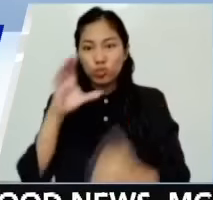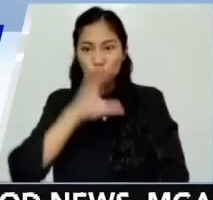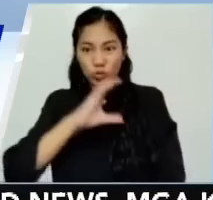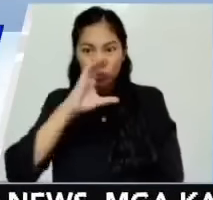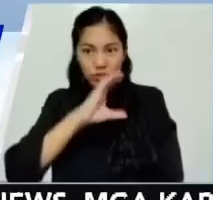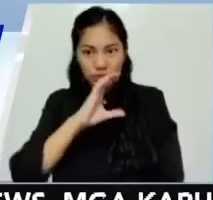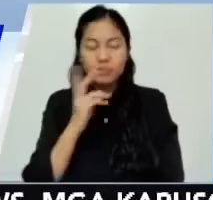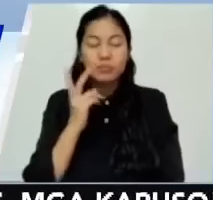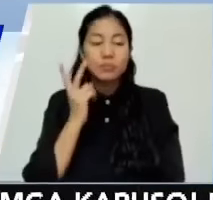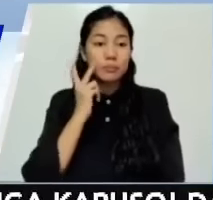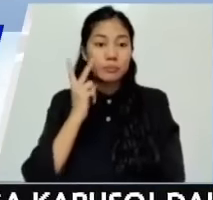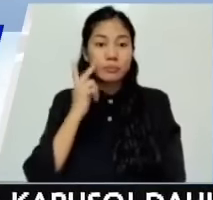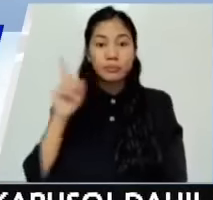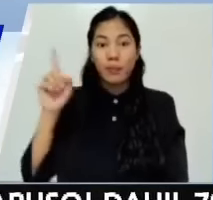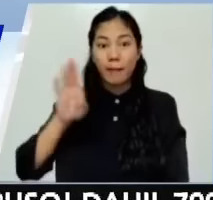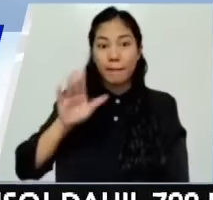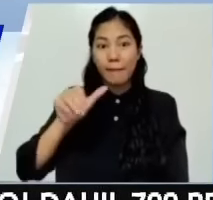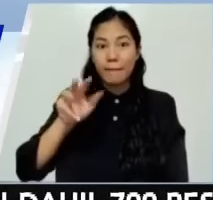Pagguho ng lupa.